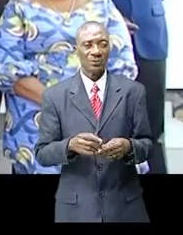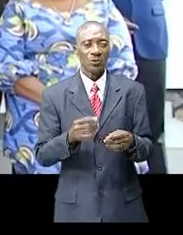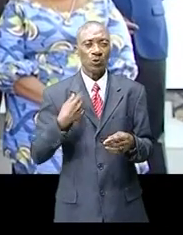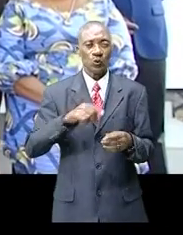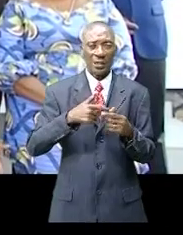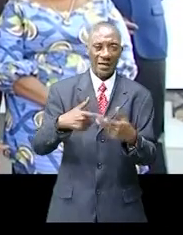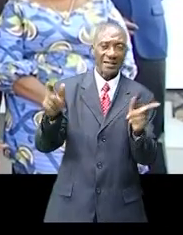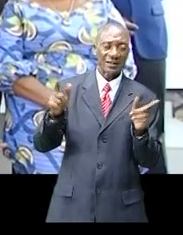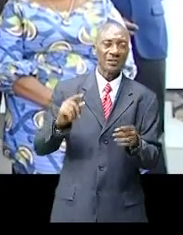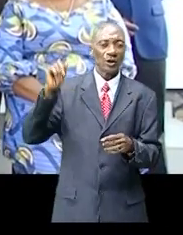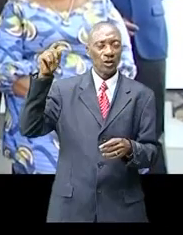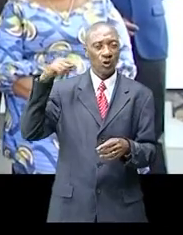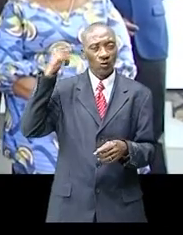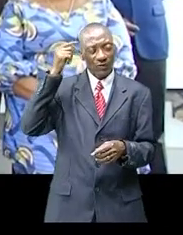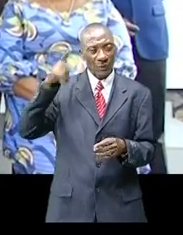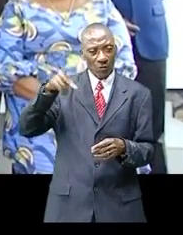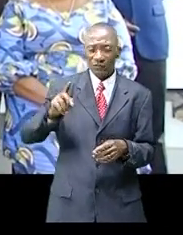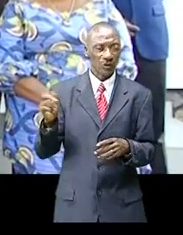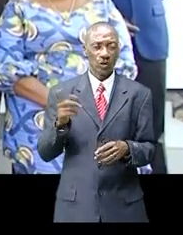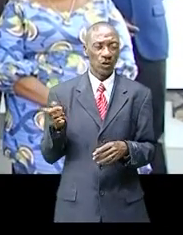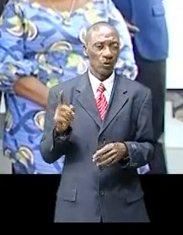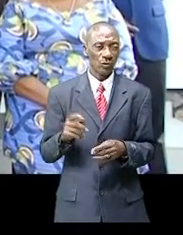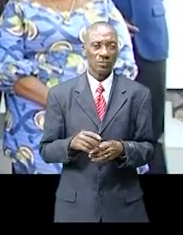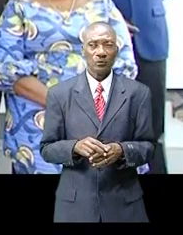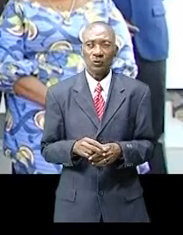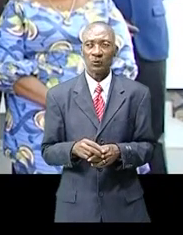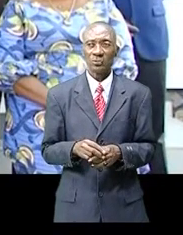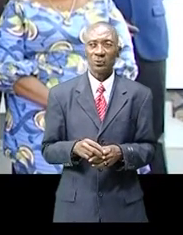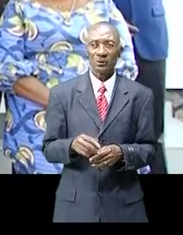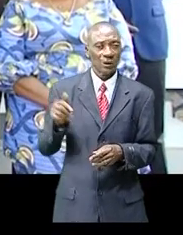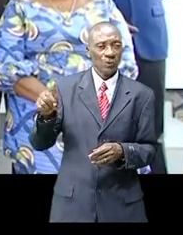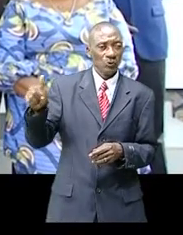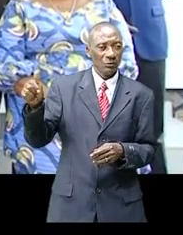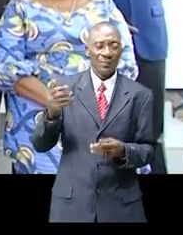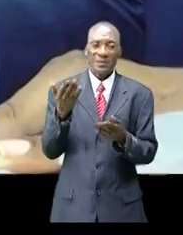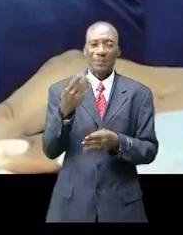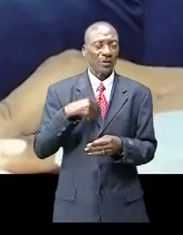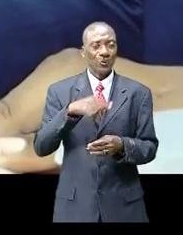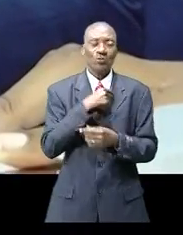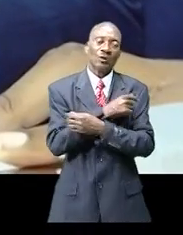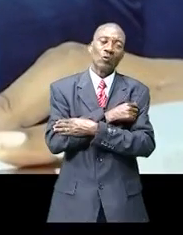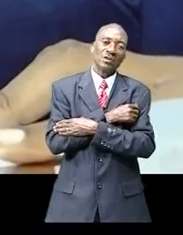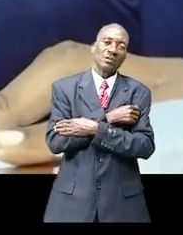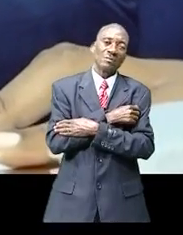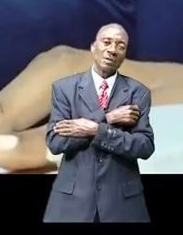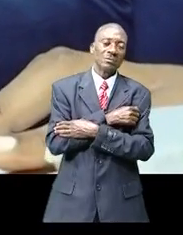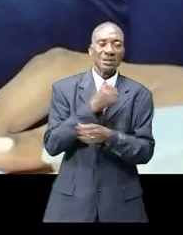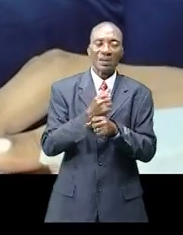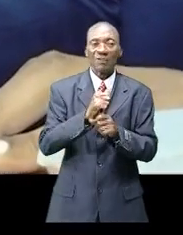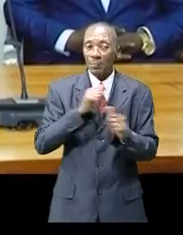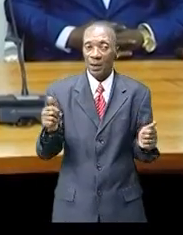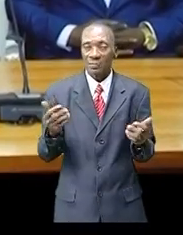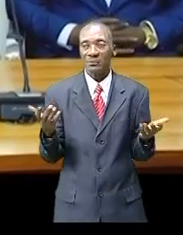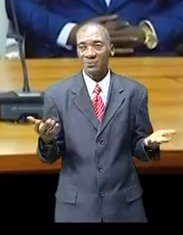gouverneurs libres pendant 2 ans. Donc, en quelque sorte, il nous demande de croiser les bras, de ne plus travailler. Les représentants des populations